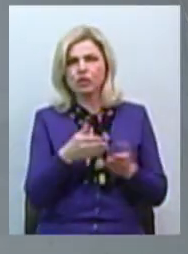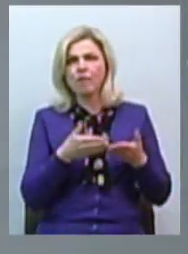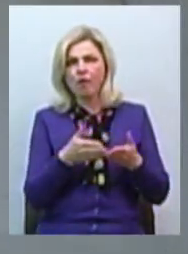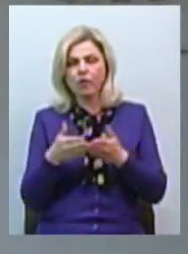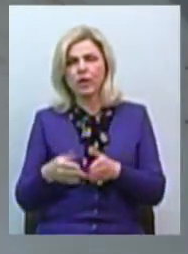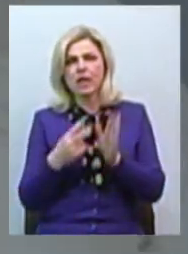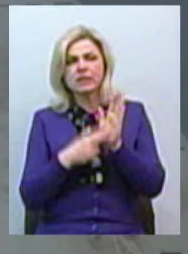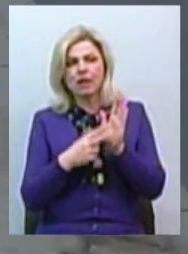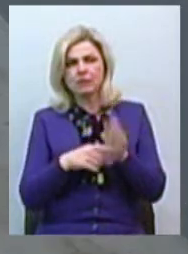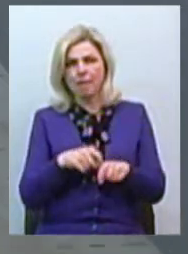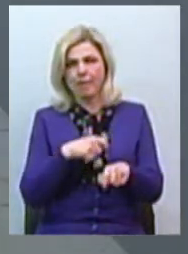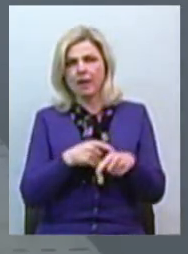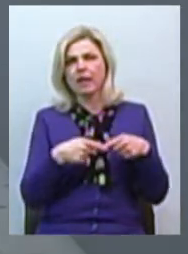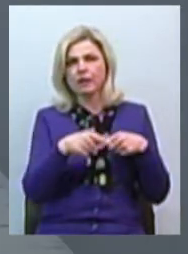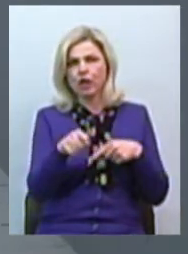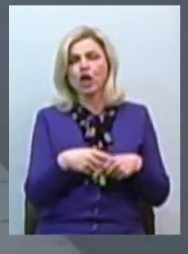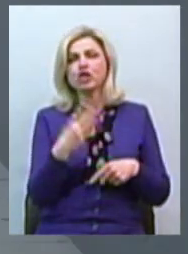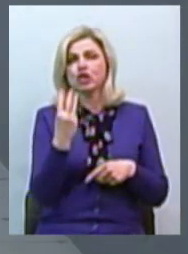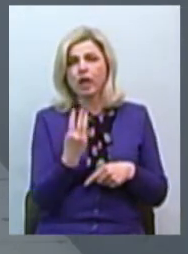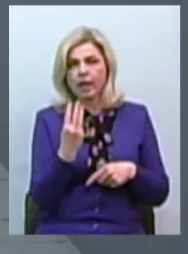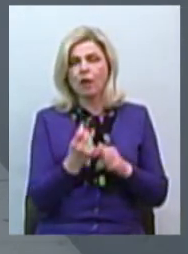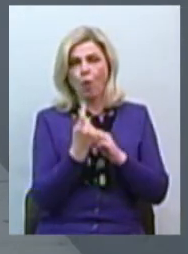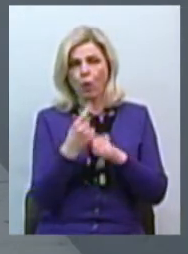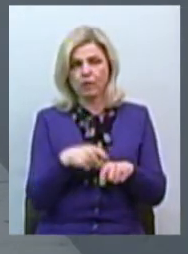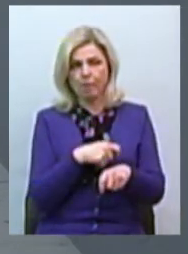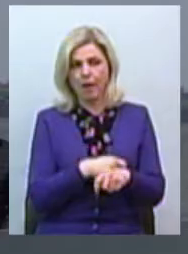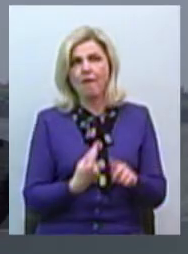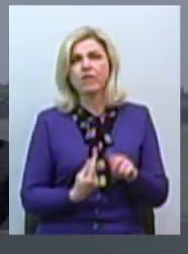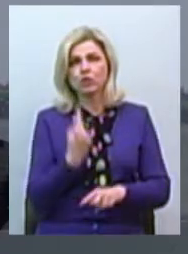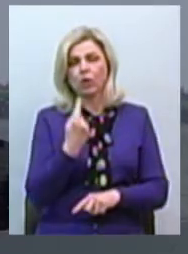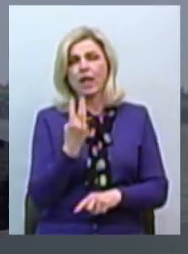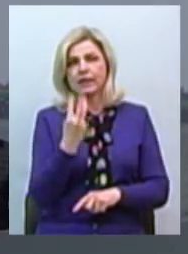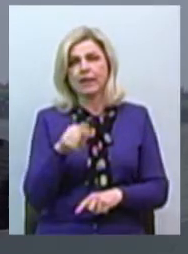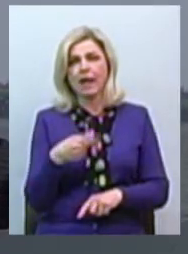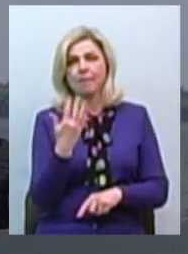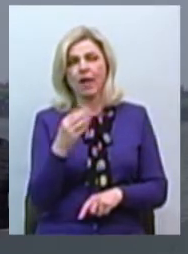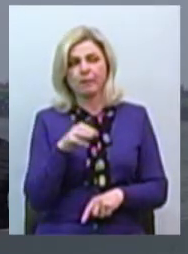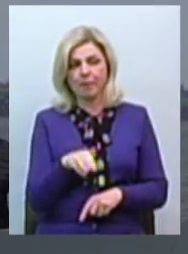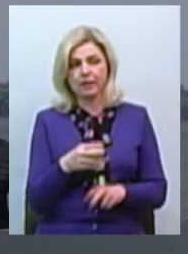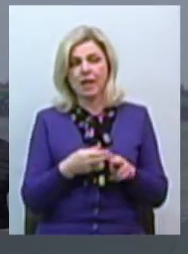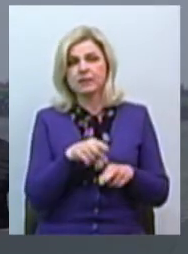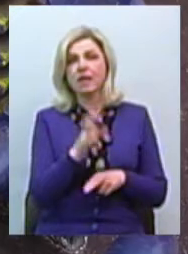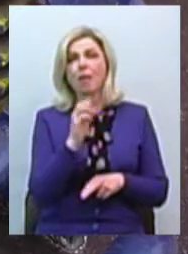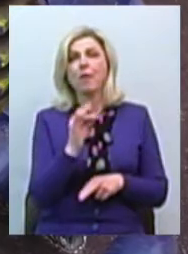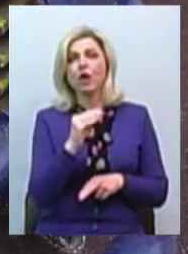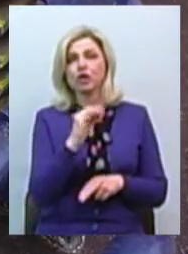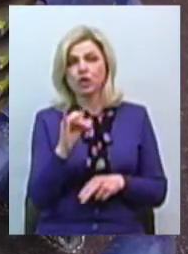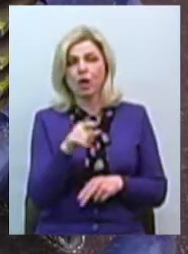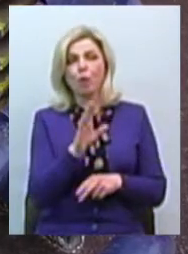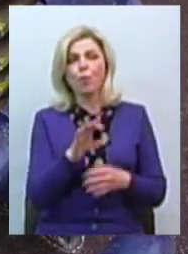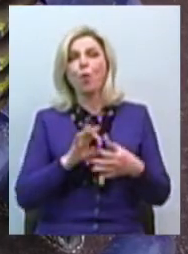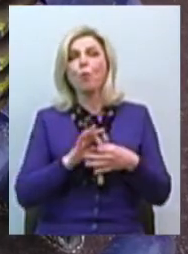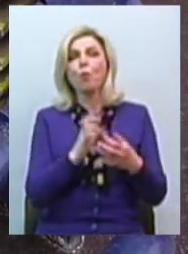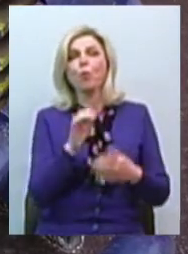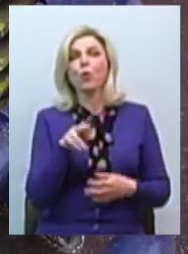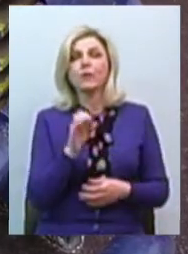завдовжки, ширина 11,5 метрів, висота борту 3,5. Це не самохідні баржі, їх транспортуватимуть буксири.